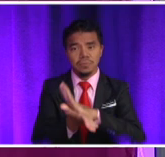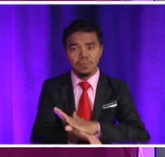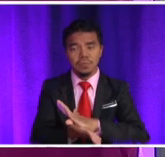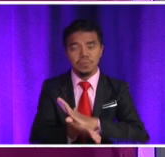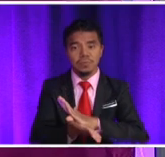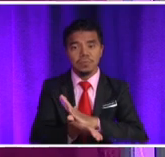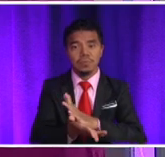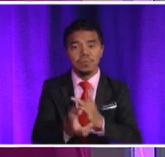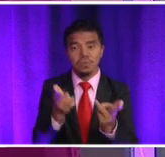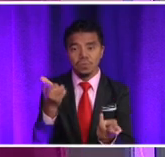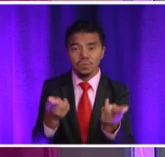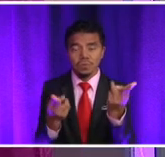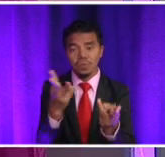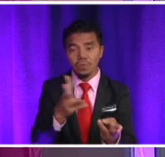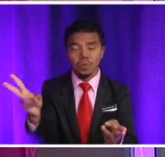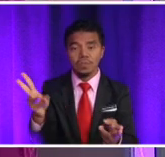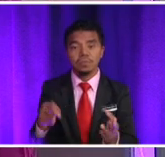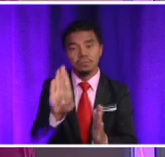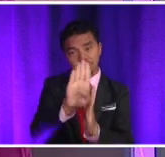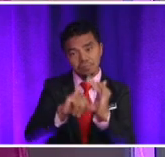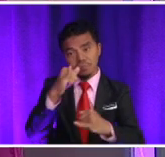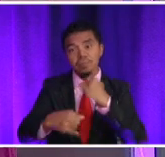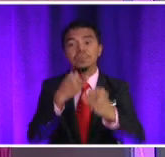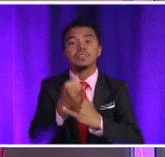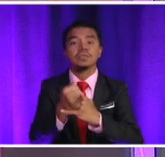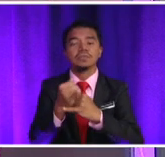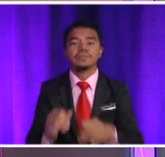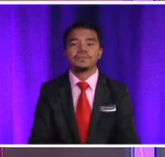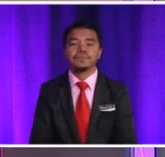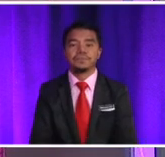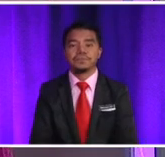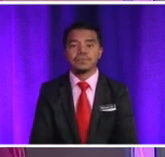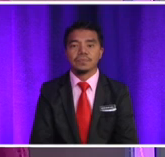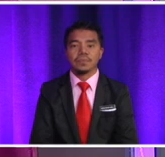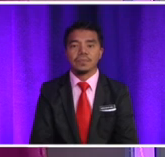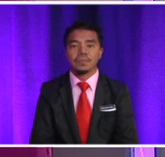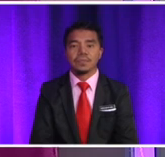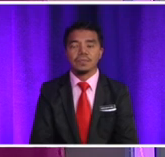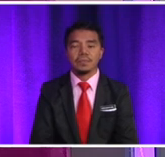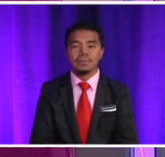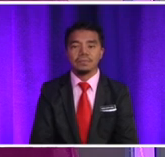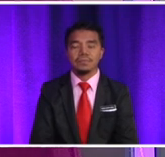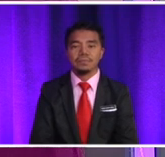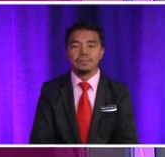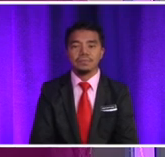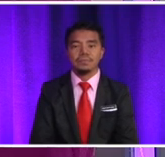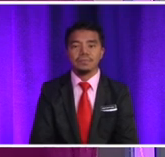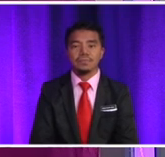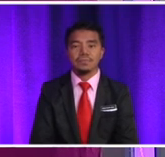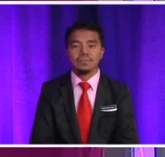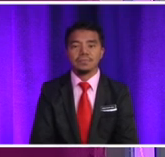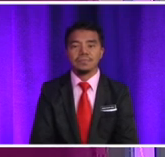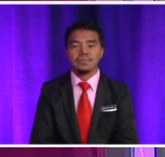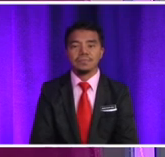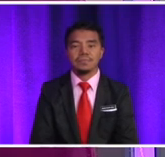ada juga ijin-jensi yang membantu Usahawan ini untuk mereka terus Cemerlang dalam bidang Mika dan seterusnya yang tak